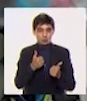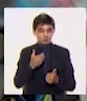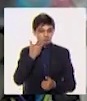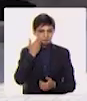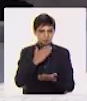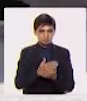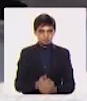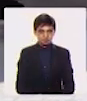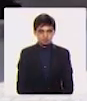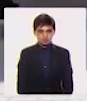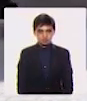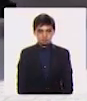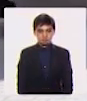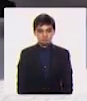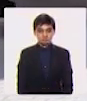мүмкіндік берді.